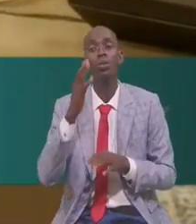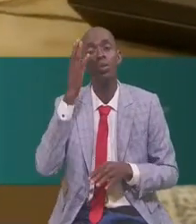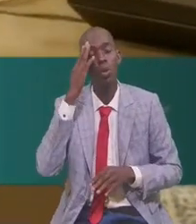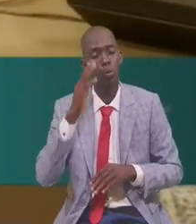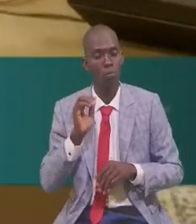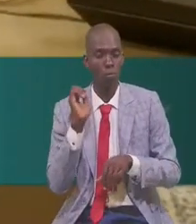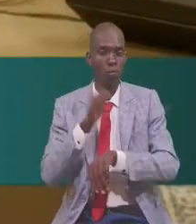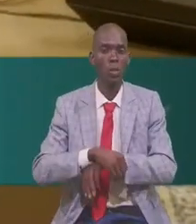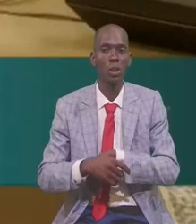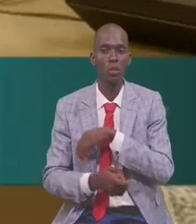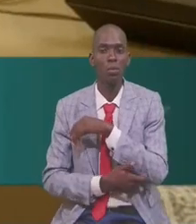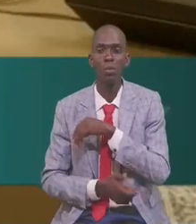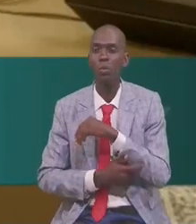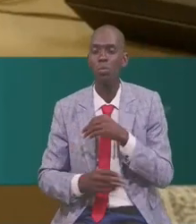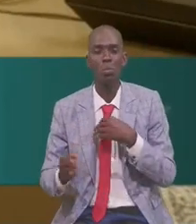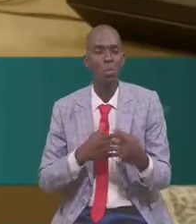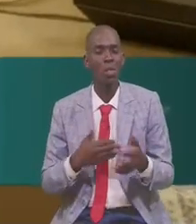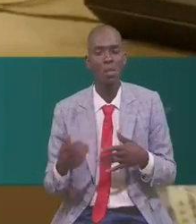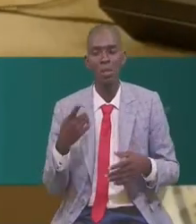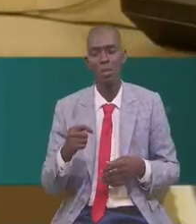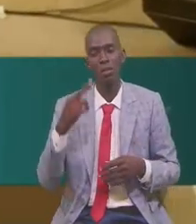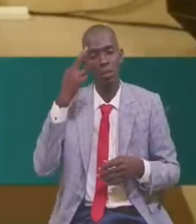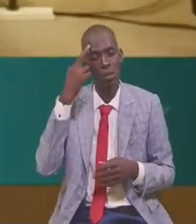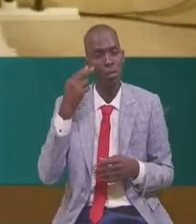tentations, quiconque soit la cause. Troisièmement,